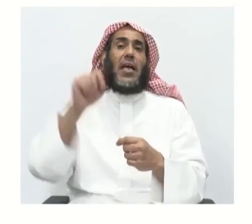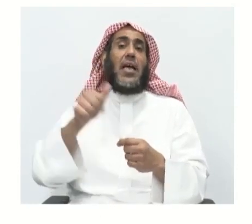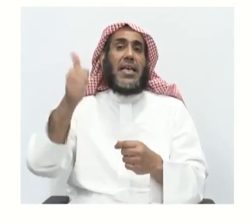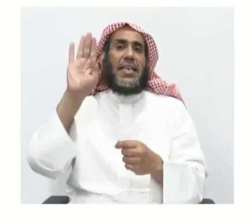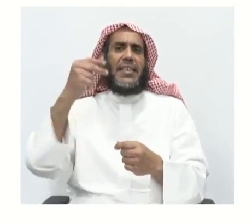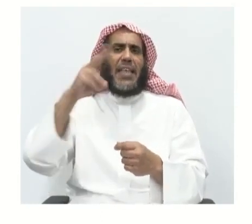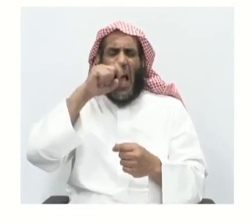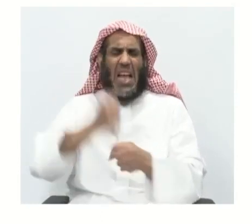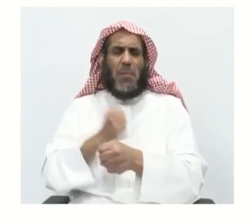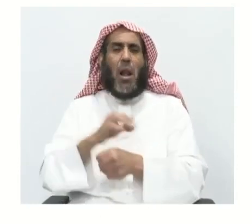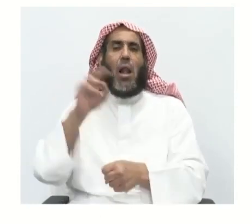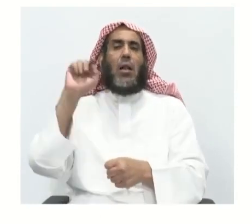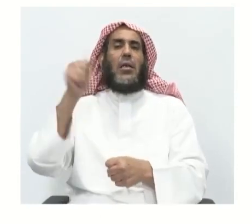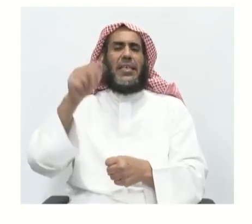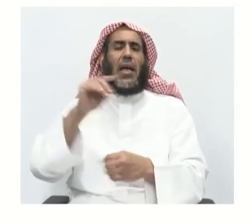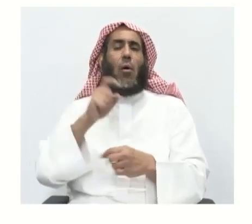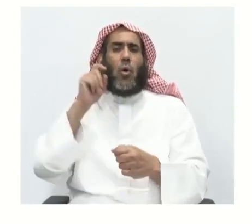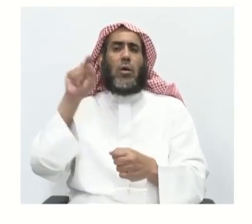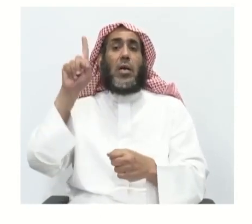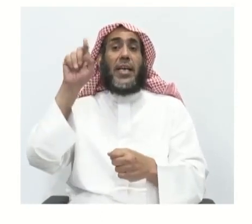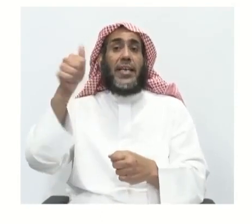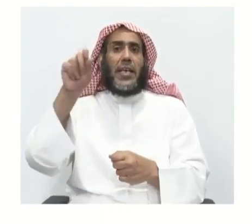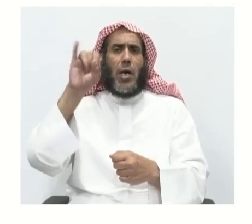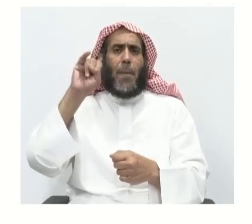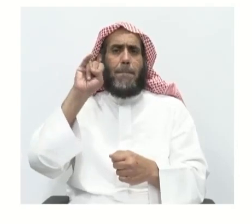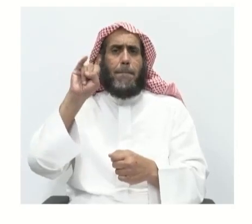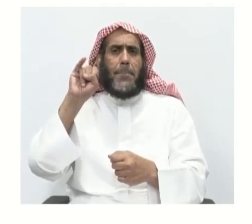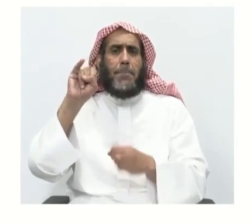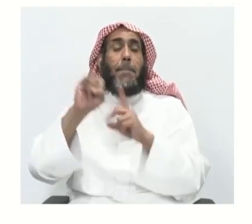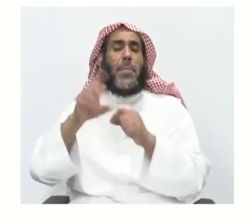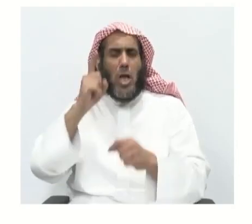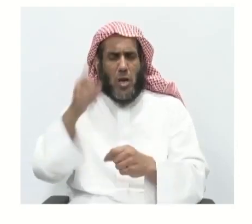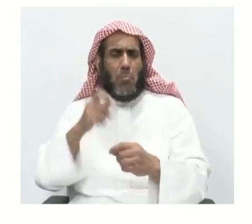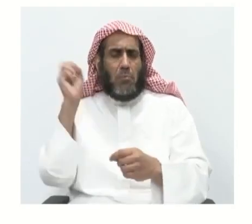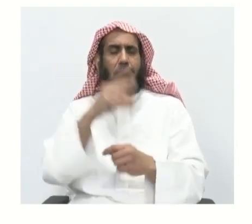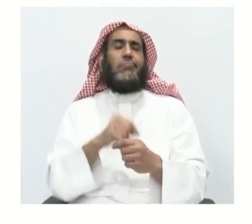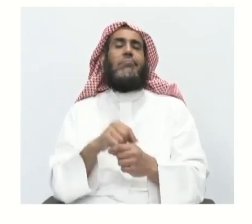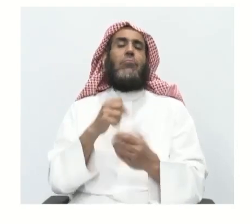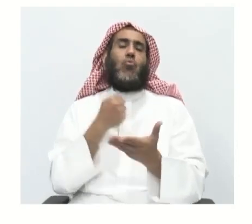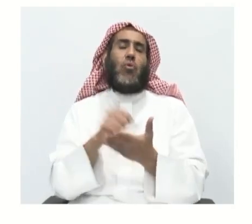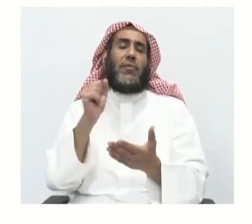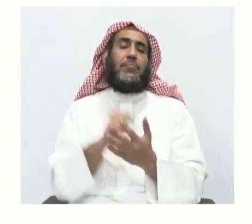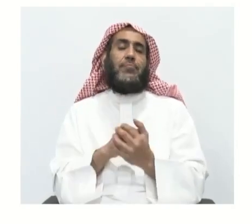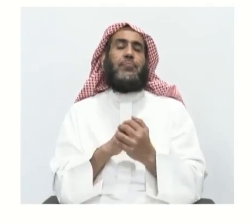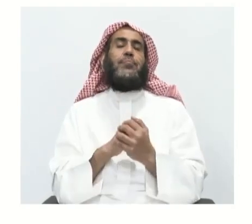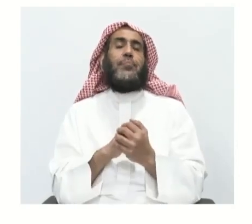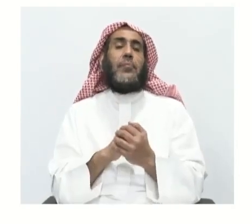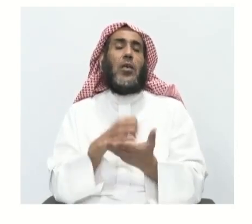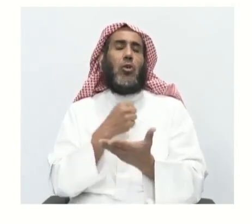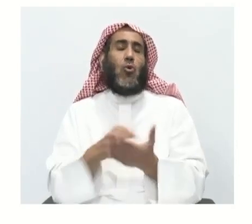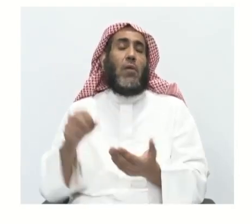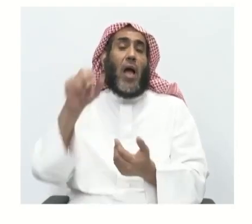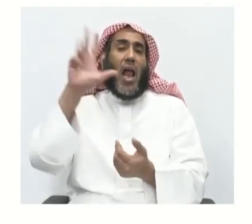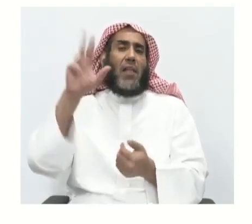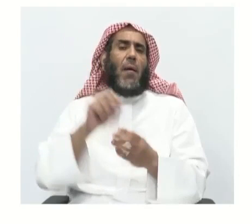اسعى بالامر ورمى تقول ارمي ايضا هنا تحذف حرف يحذف حرف العله تحذف ان